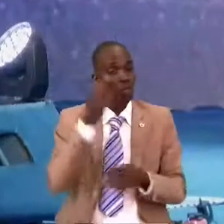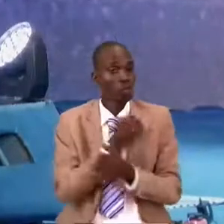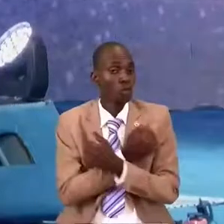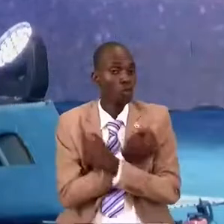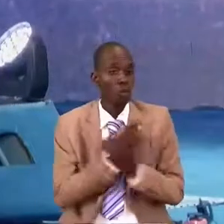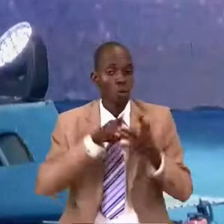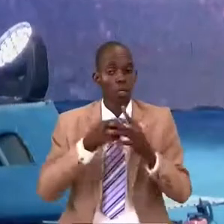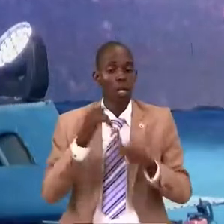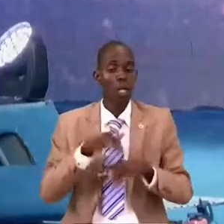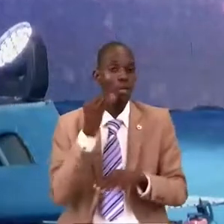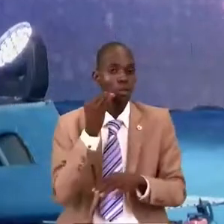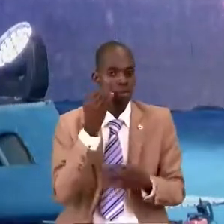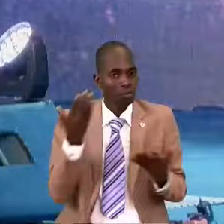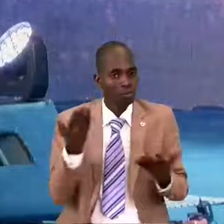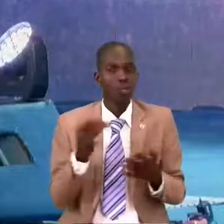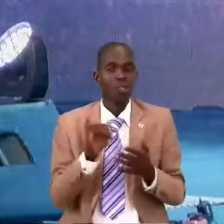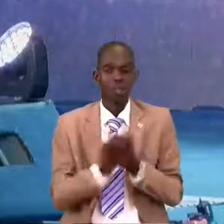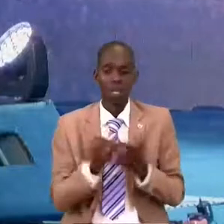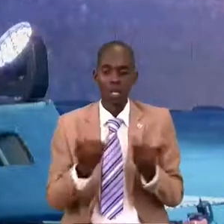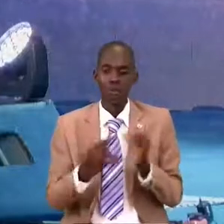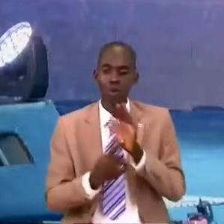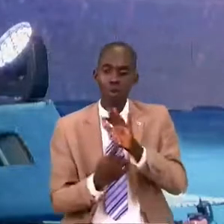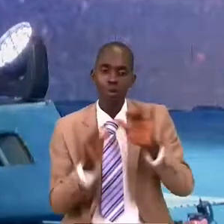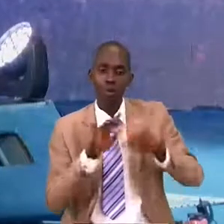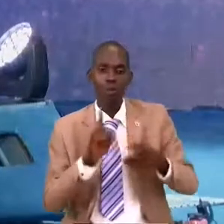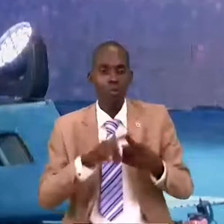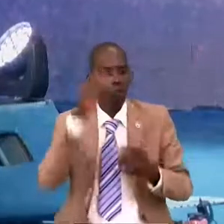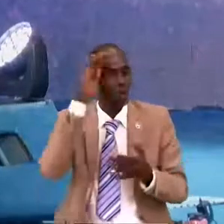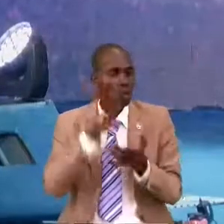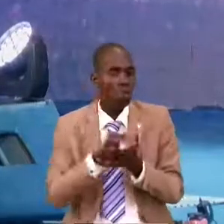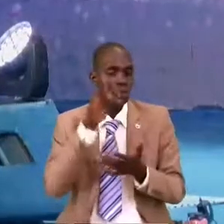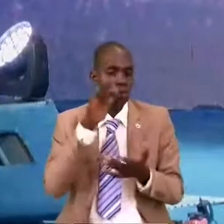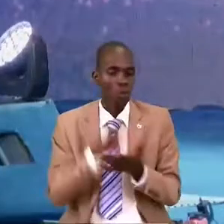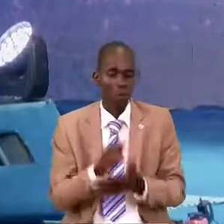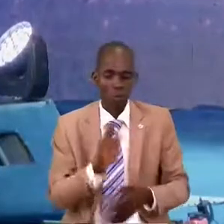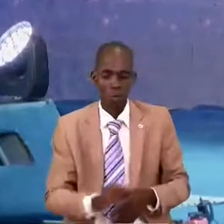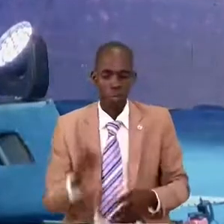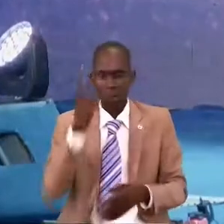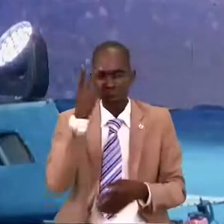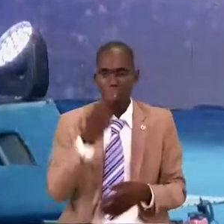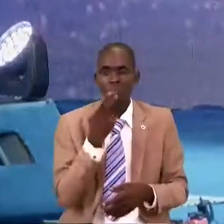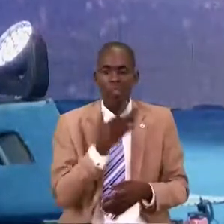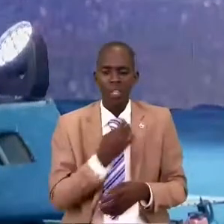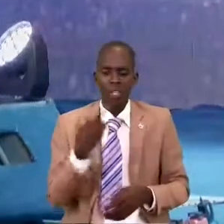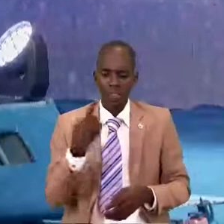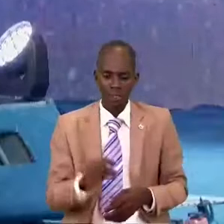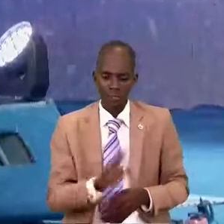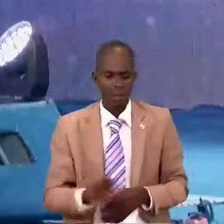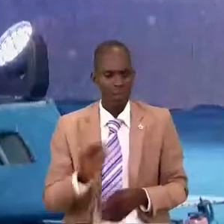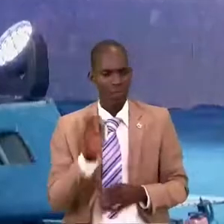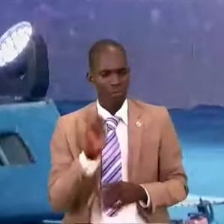les parents, envers les enfants. L'enfant qui dit maintenant, maman, papa, je suis sauvé. Les choses cruelles, les choses difficiles, les